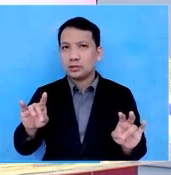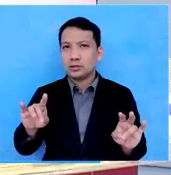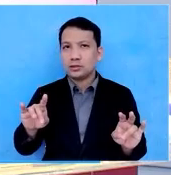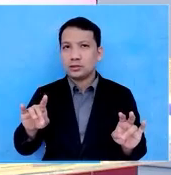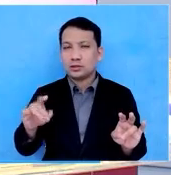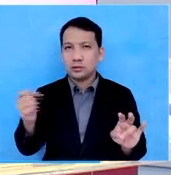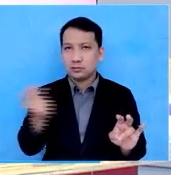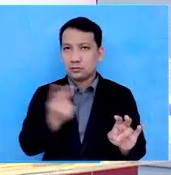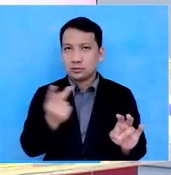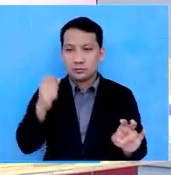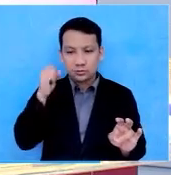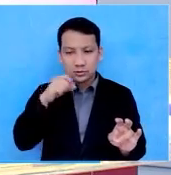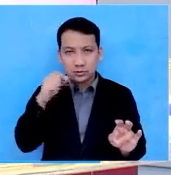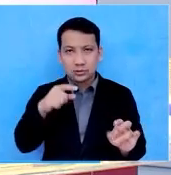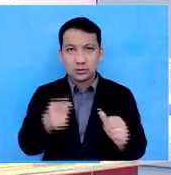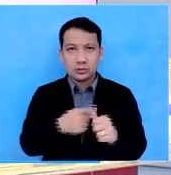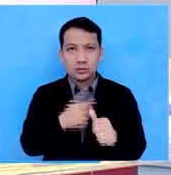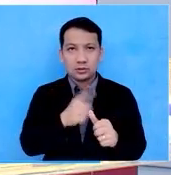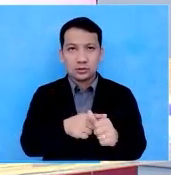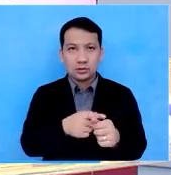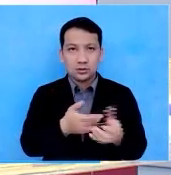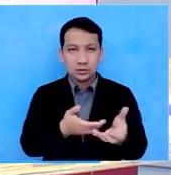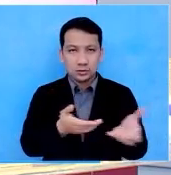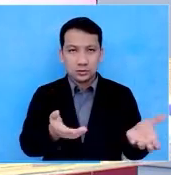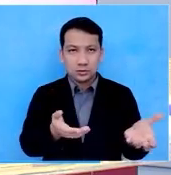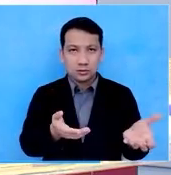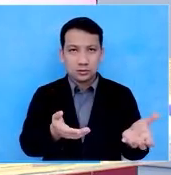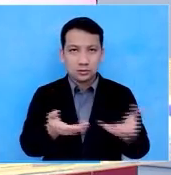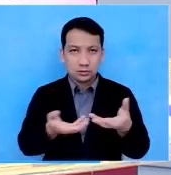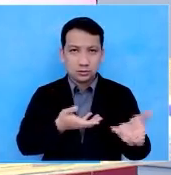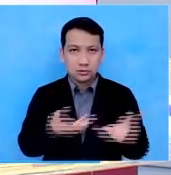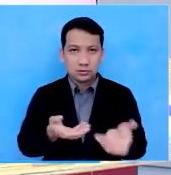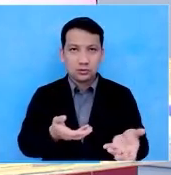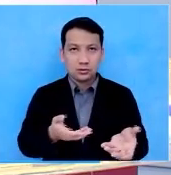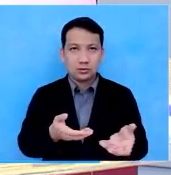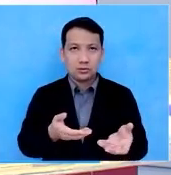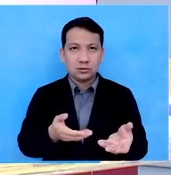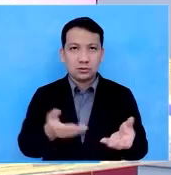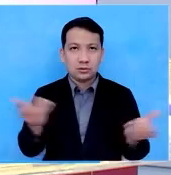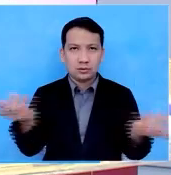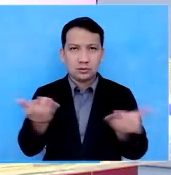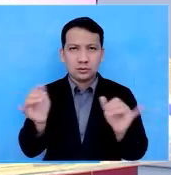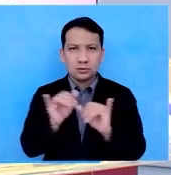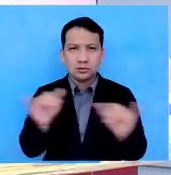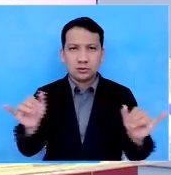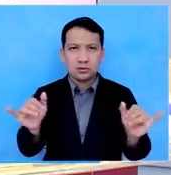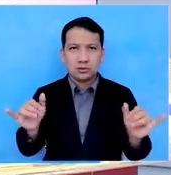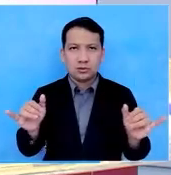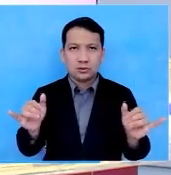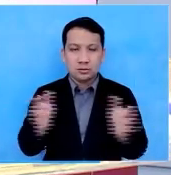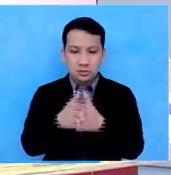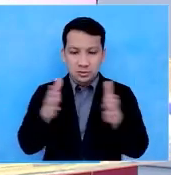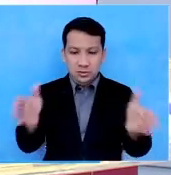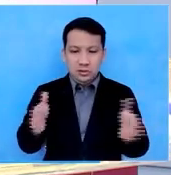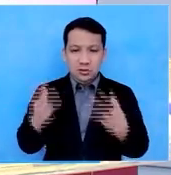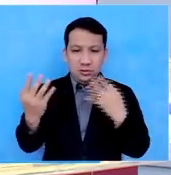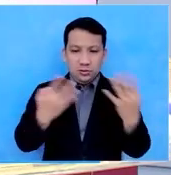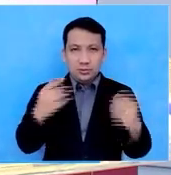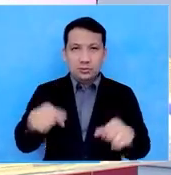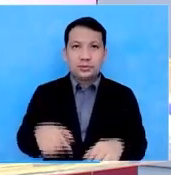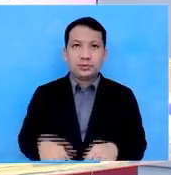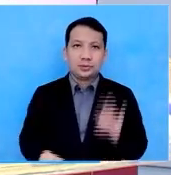sila. So yung first namin po na usap ay customized pareho, kasi di ba parang yun po yung mga grand na mga birthday sa